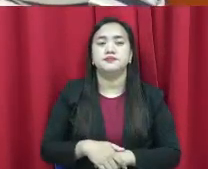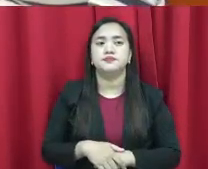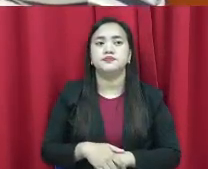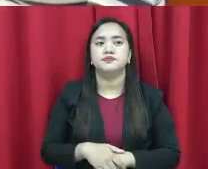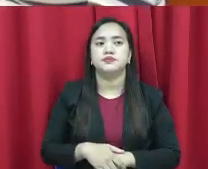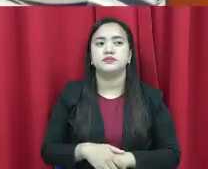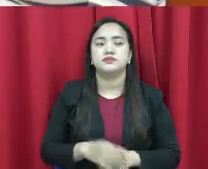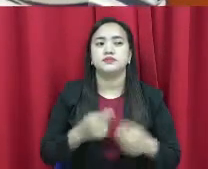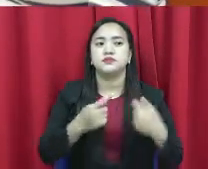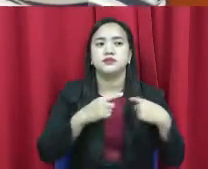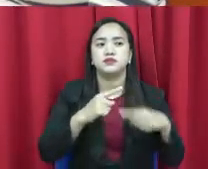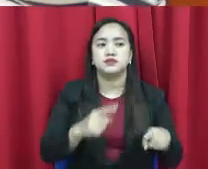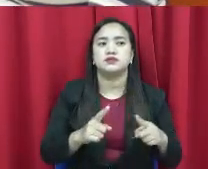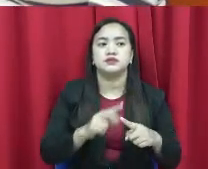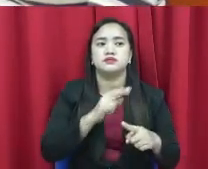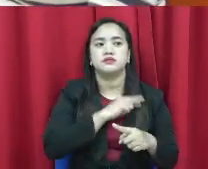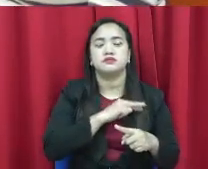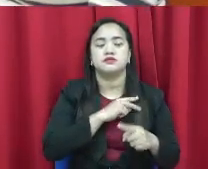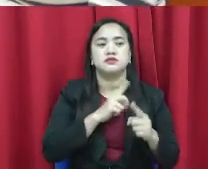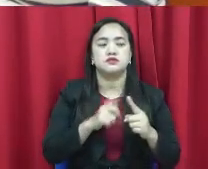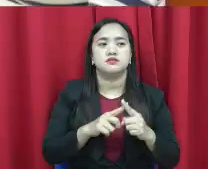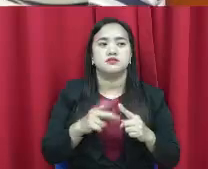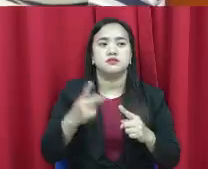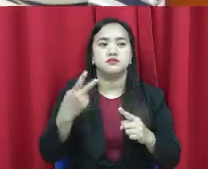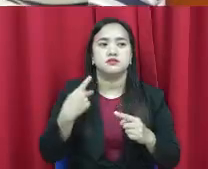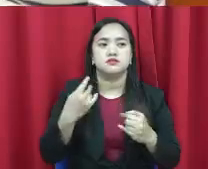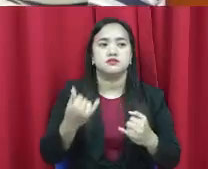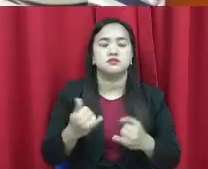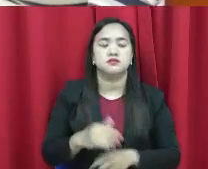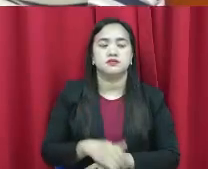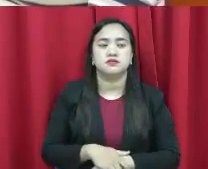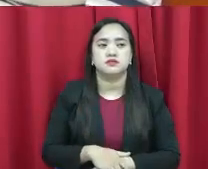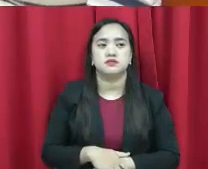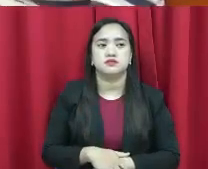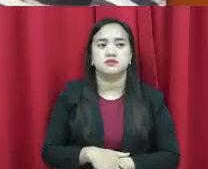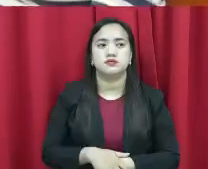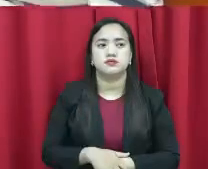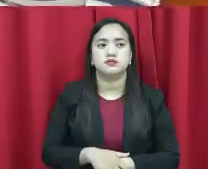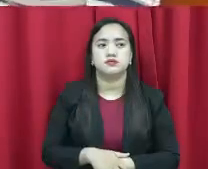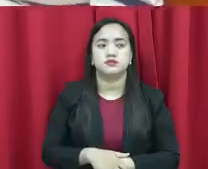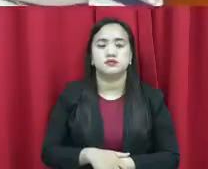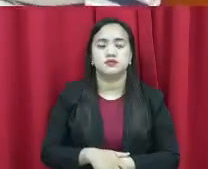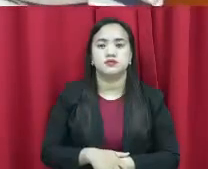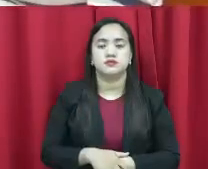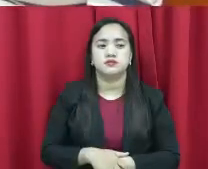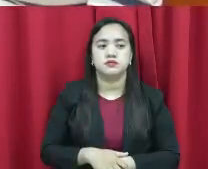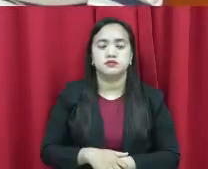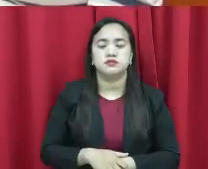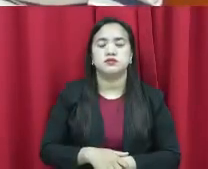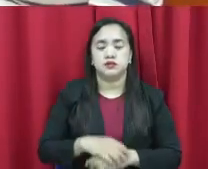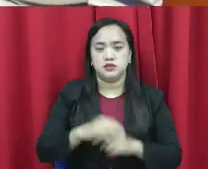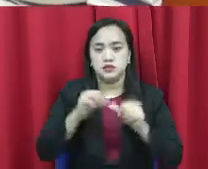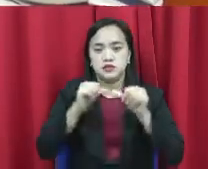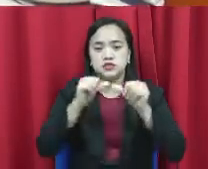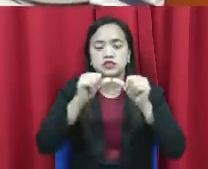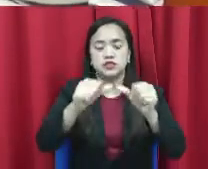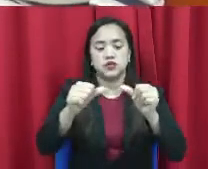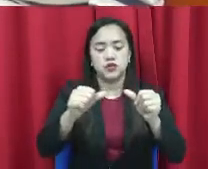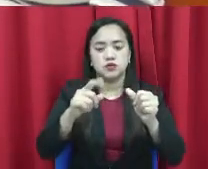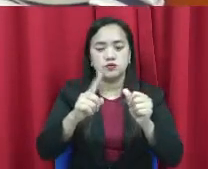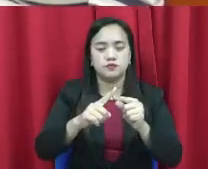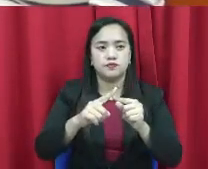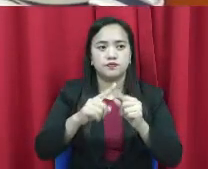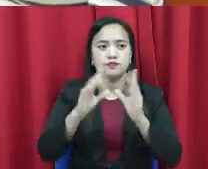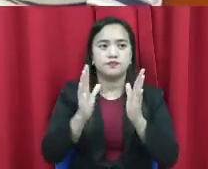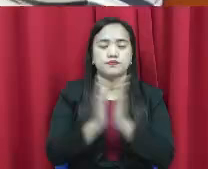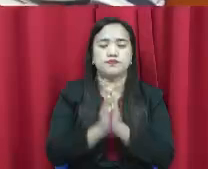nature ang tao na mag-stand e di dalhin na natin into spiritual matters galingan na natin sa